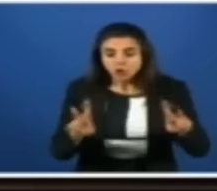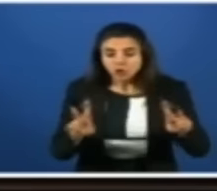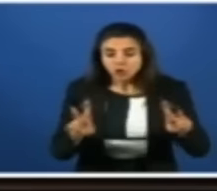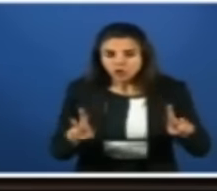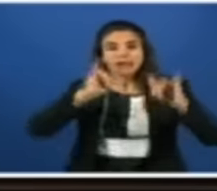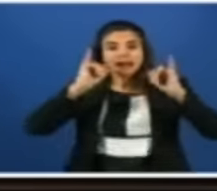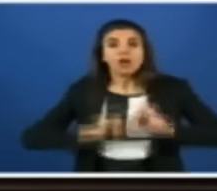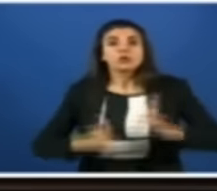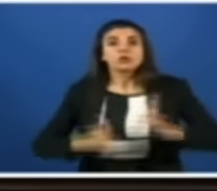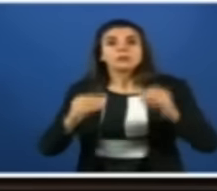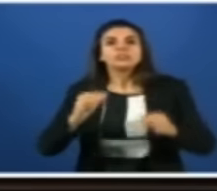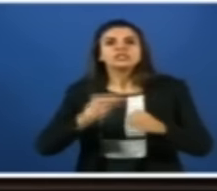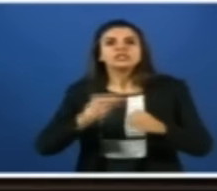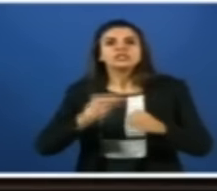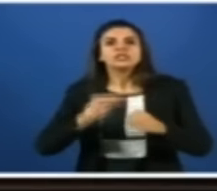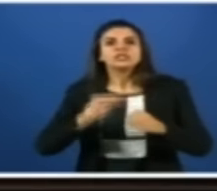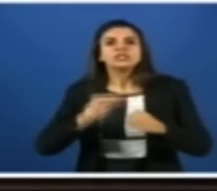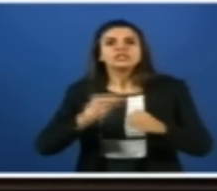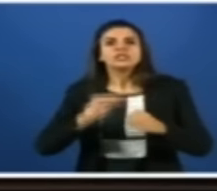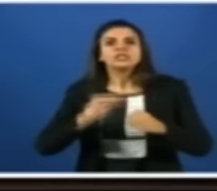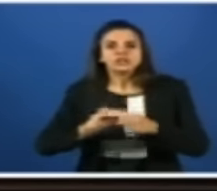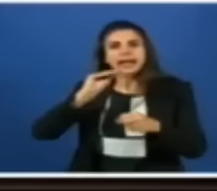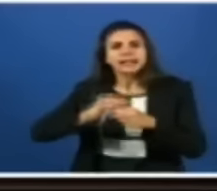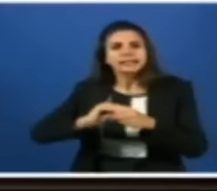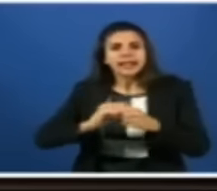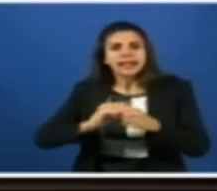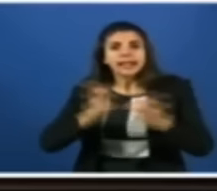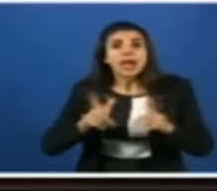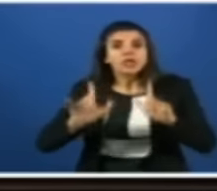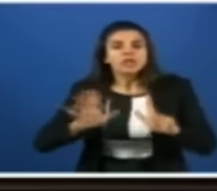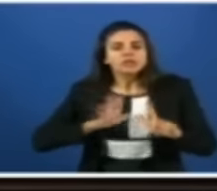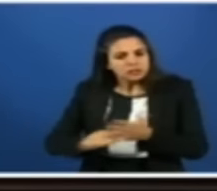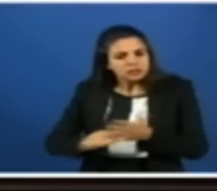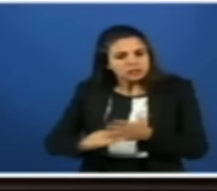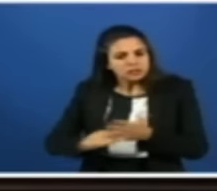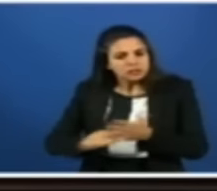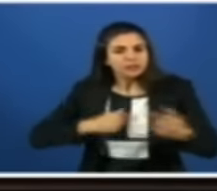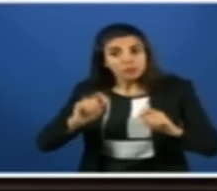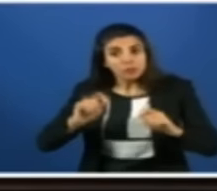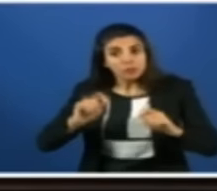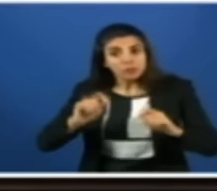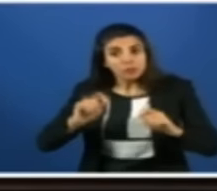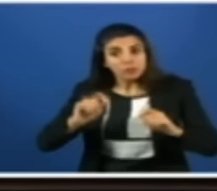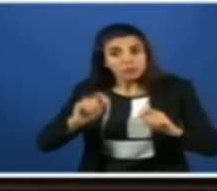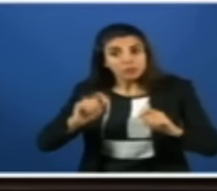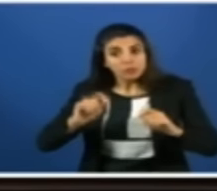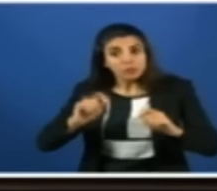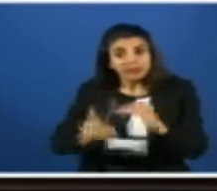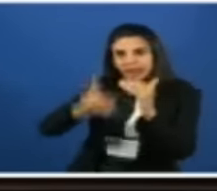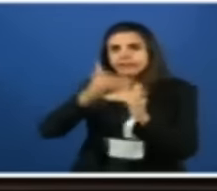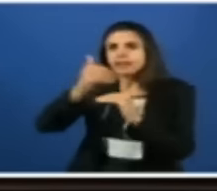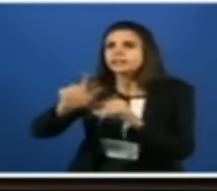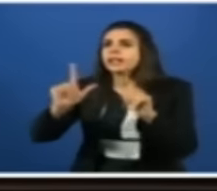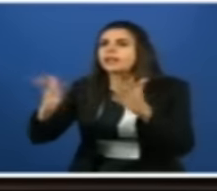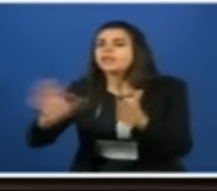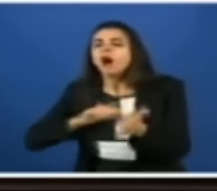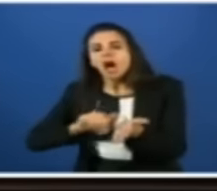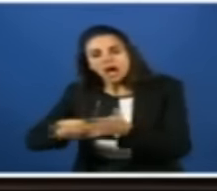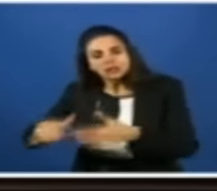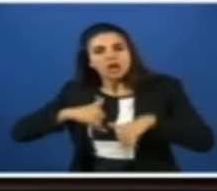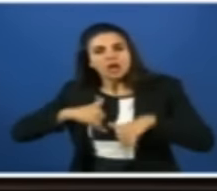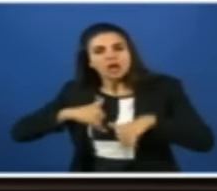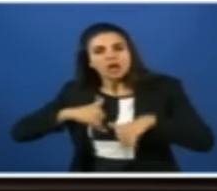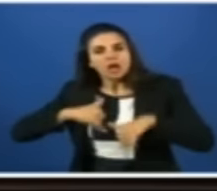için içeride ne gerekiyorsa yapacağız, dışarıda da ne gerekiyorsa